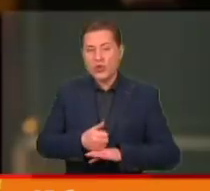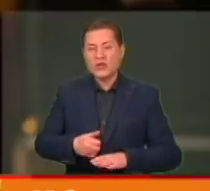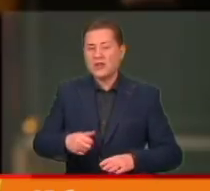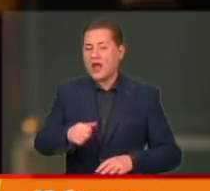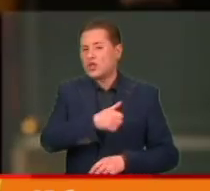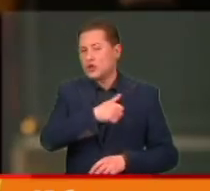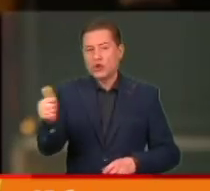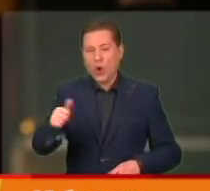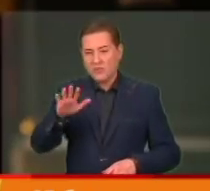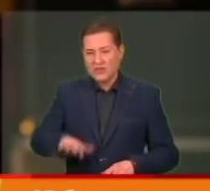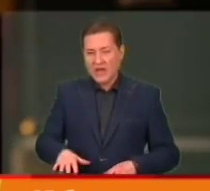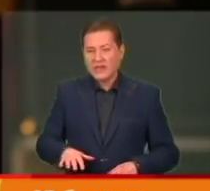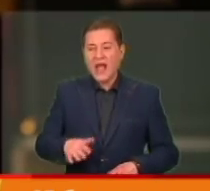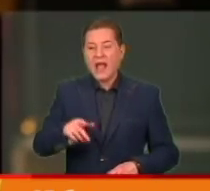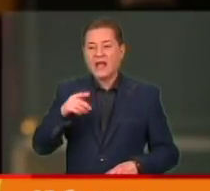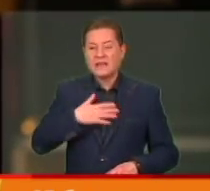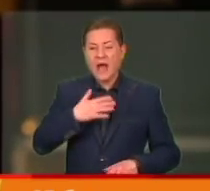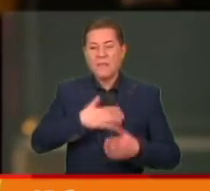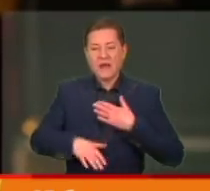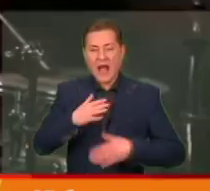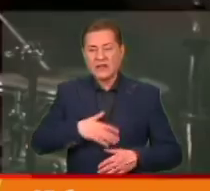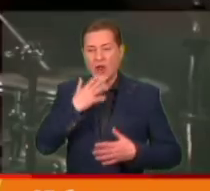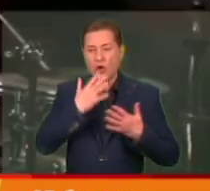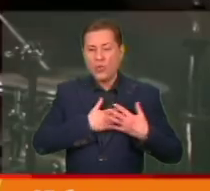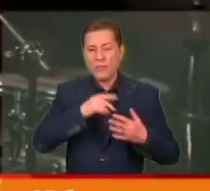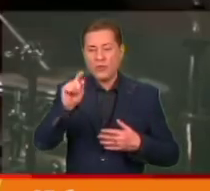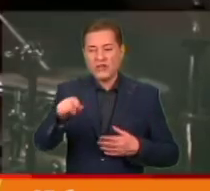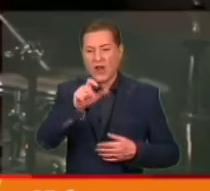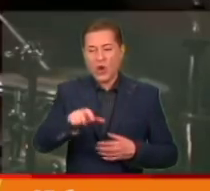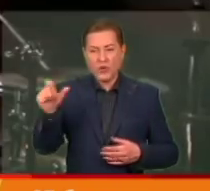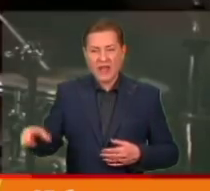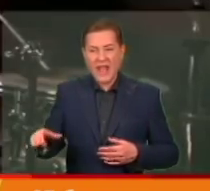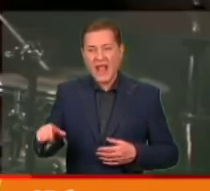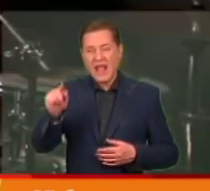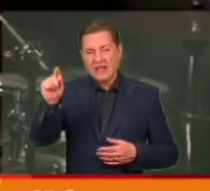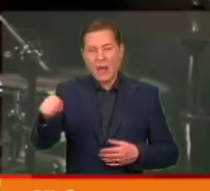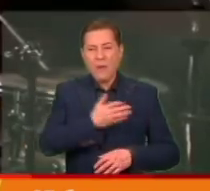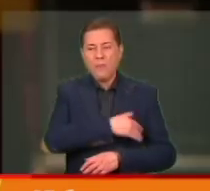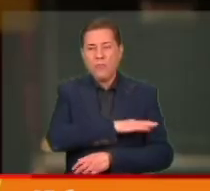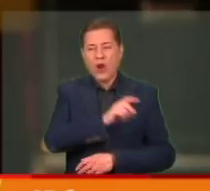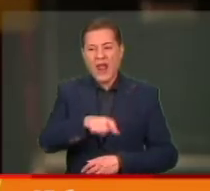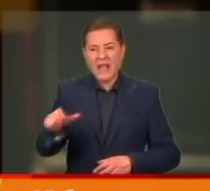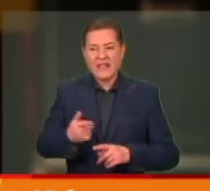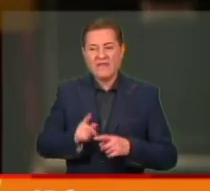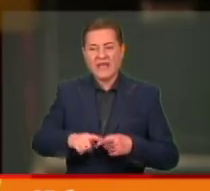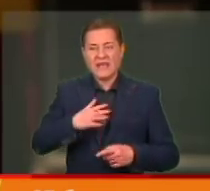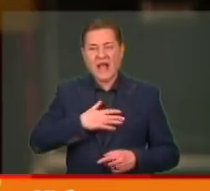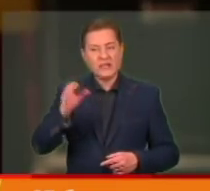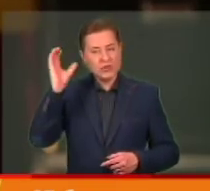топ-чарти. Нам там раді, тому що ми теж любимо тих людей, там свідомих поляків, які нас слухають. Ми з